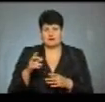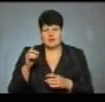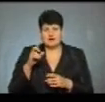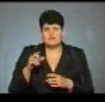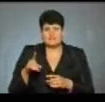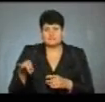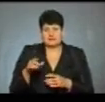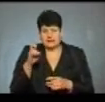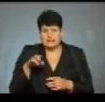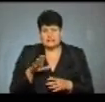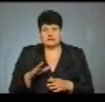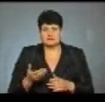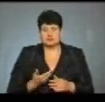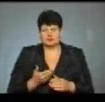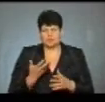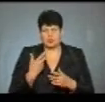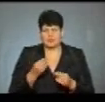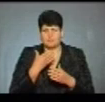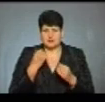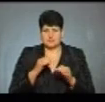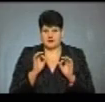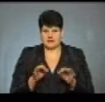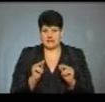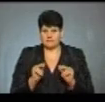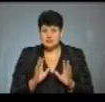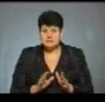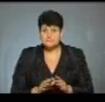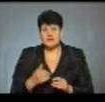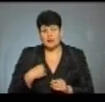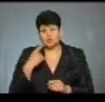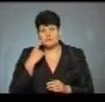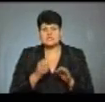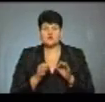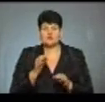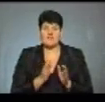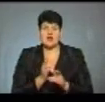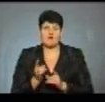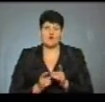немає справедливості. Тому я думаю, що одне з самих таких – це судова реформа.